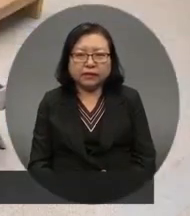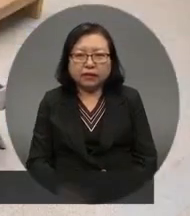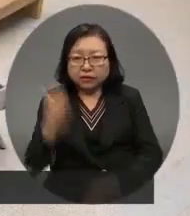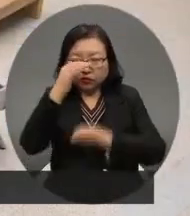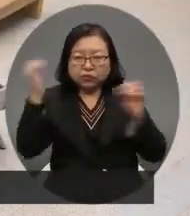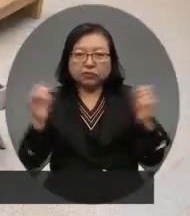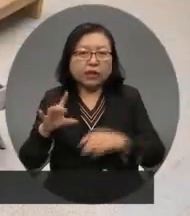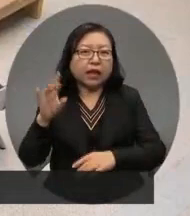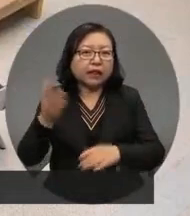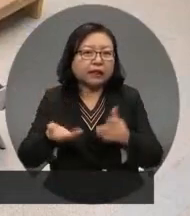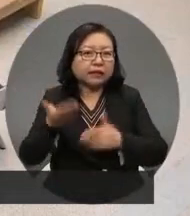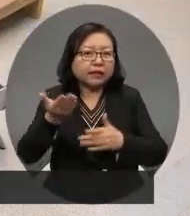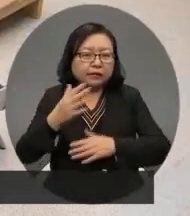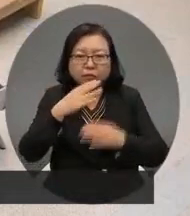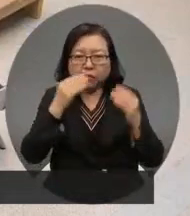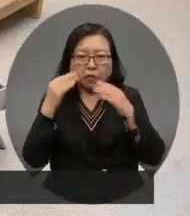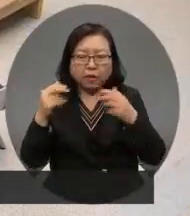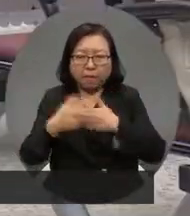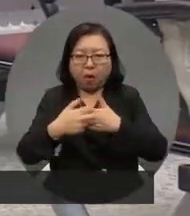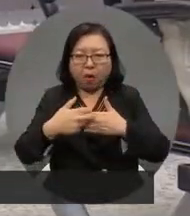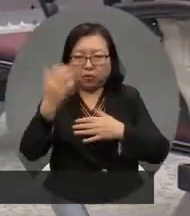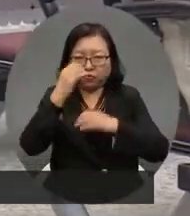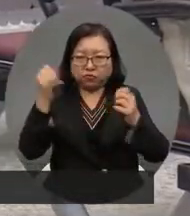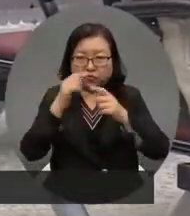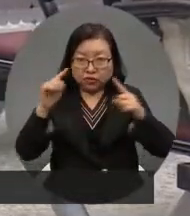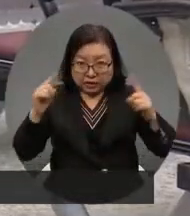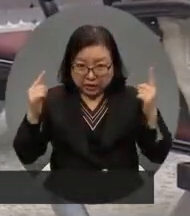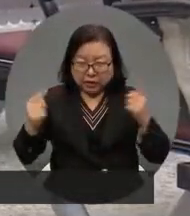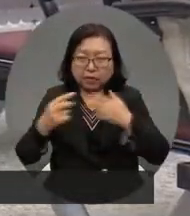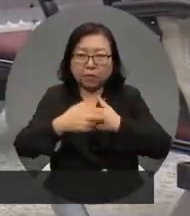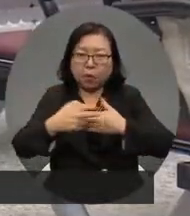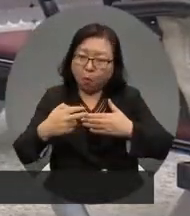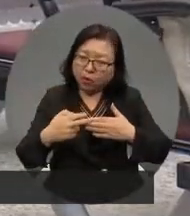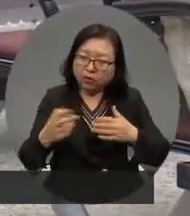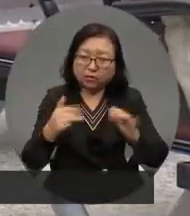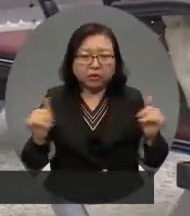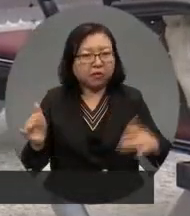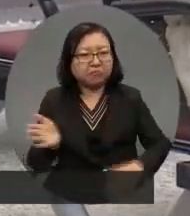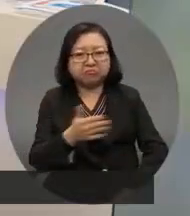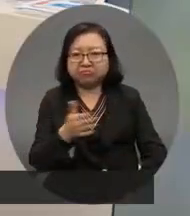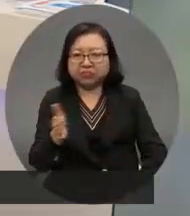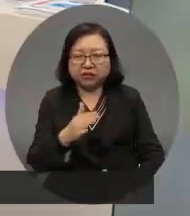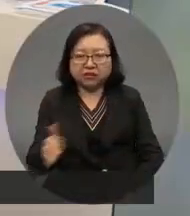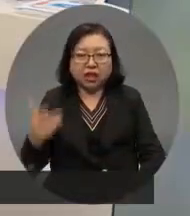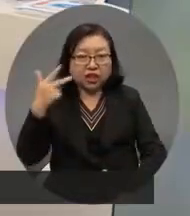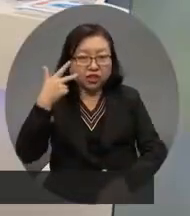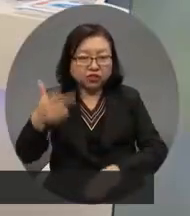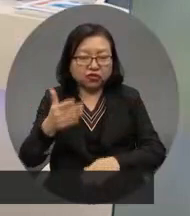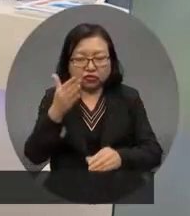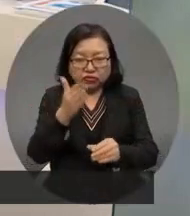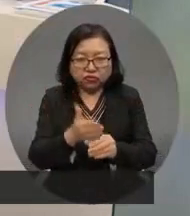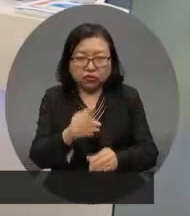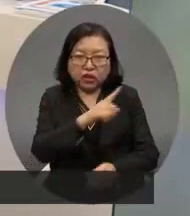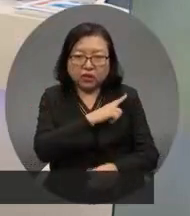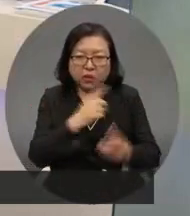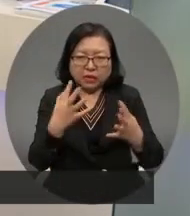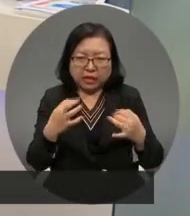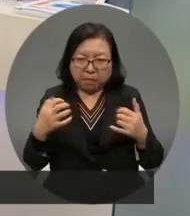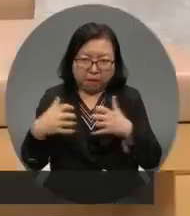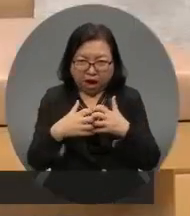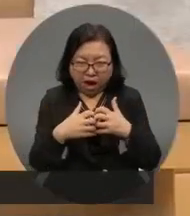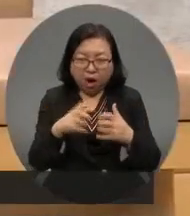충북 유일의 상급 종합병원인 충북대병원이 비교적 한산한 모습입니다. 일주일 중 가장 붐벼야 할 월요일인데도